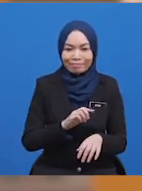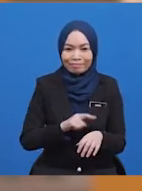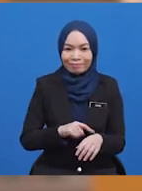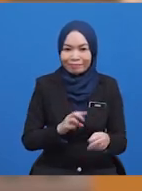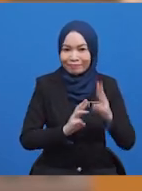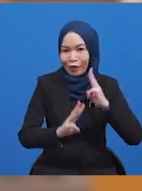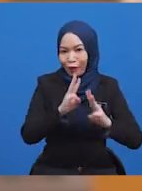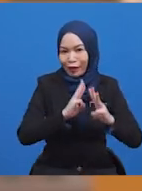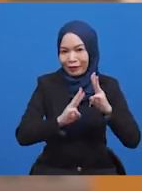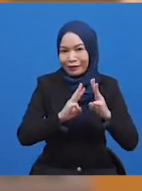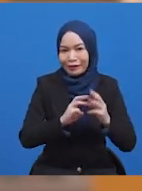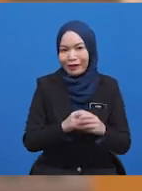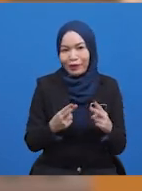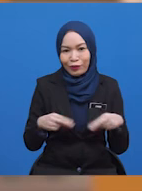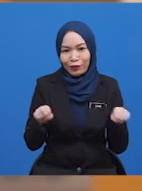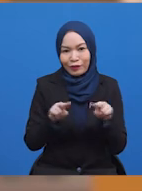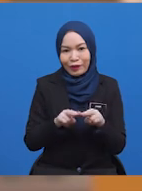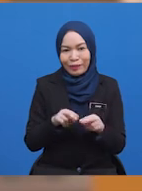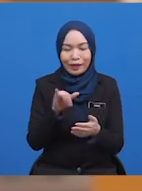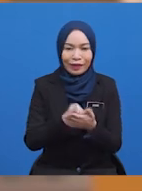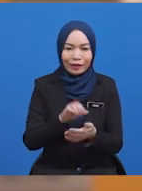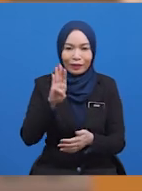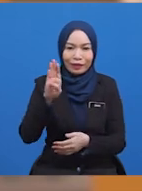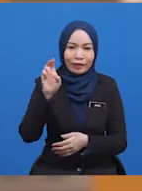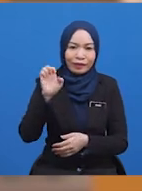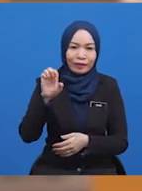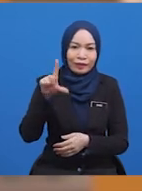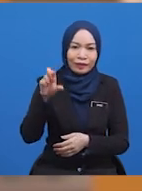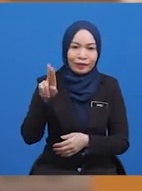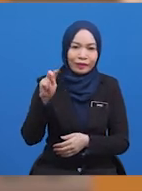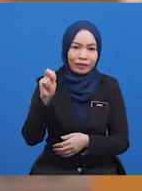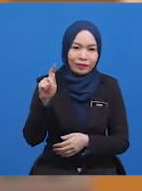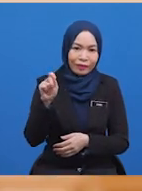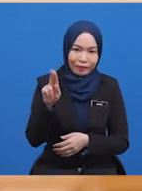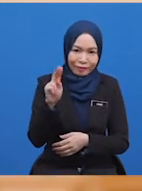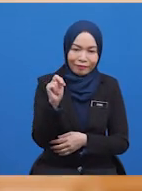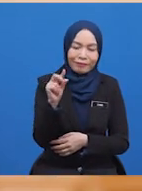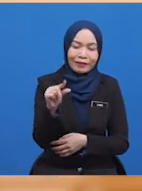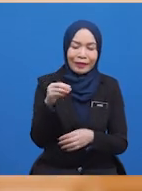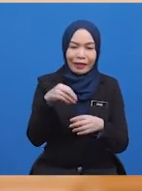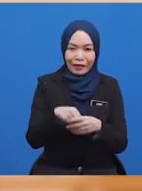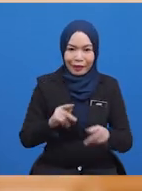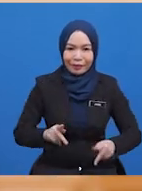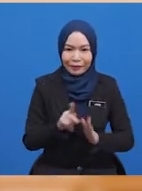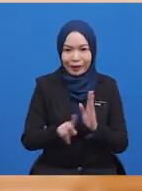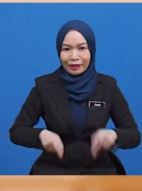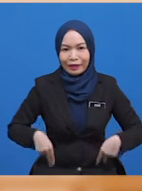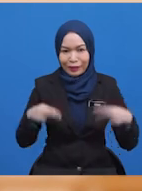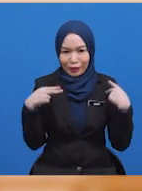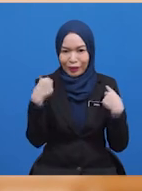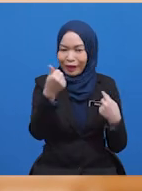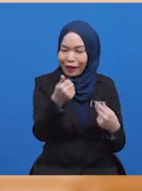utama yaitu beruntung dalam kehidupan seharian murid-murid bailah murid-murid